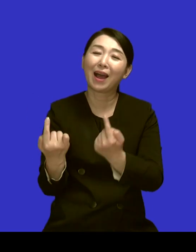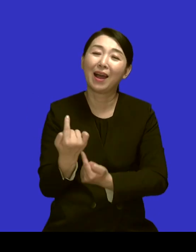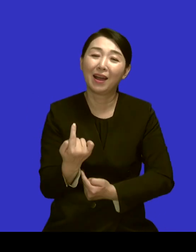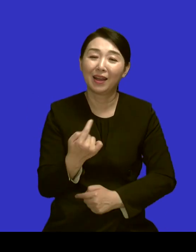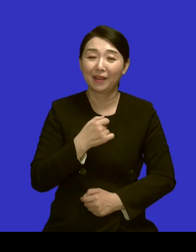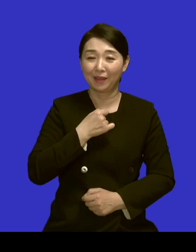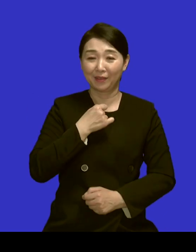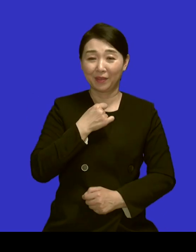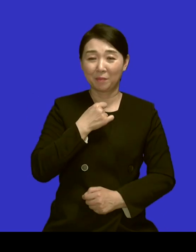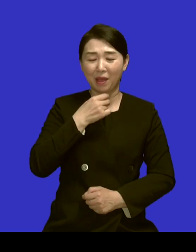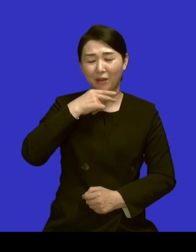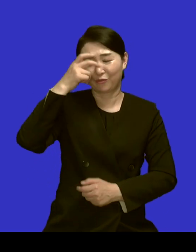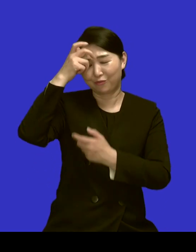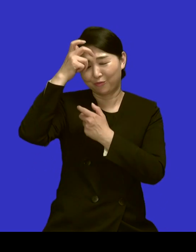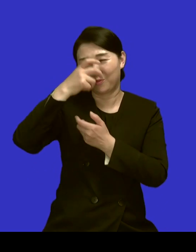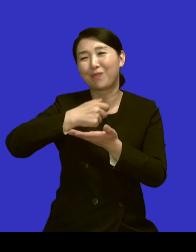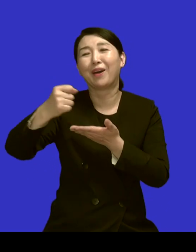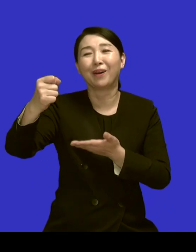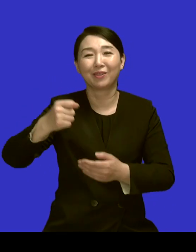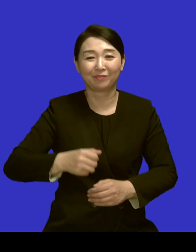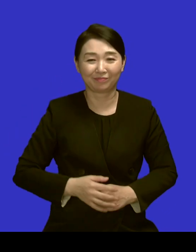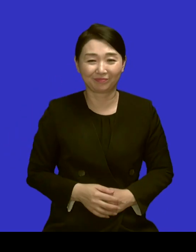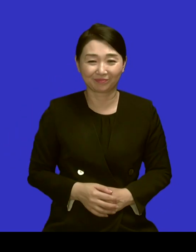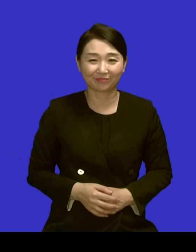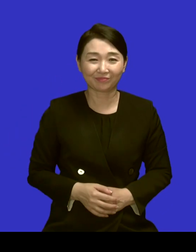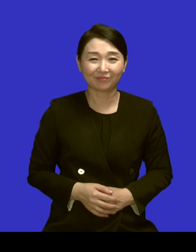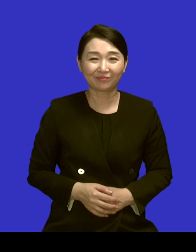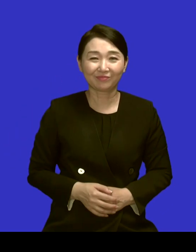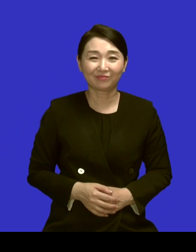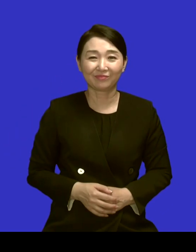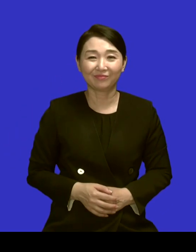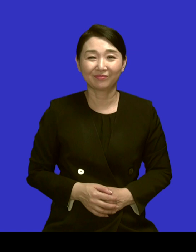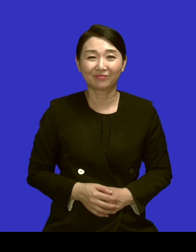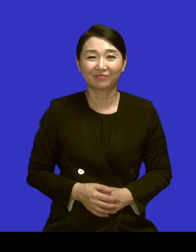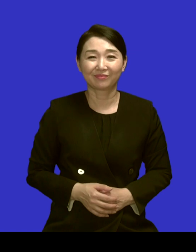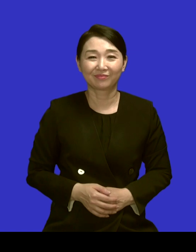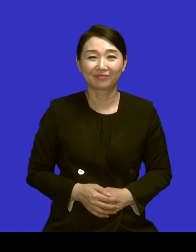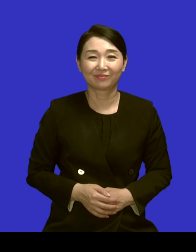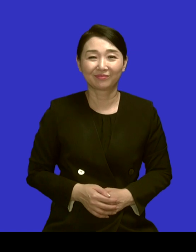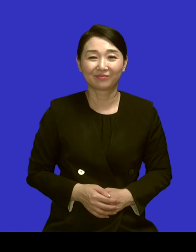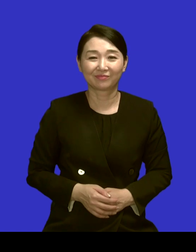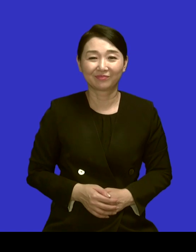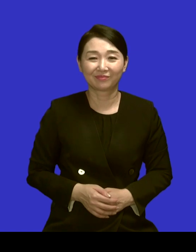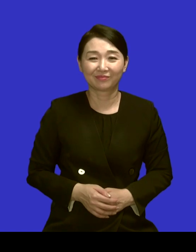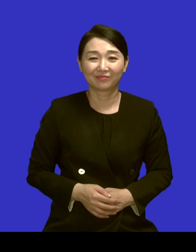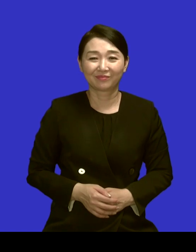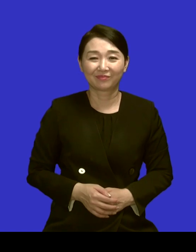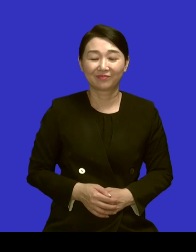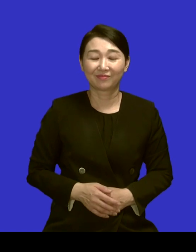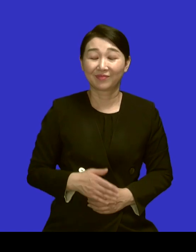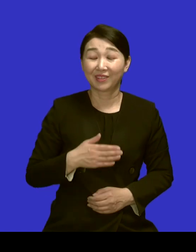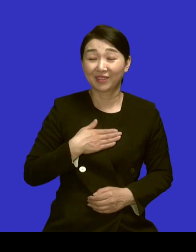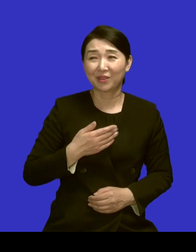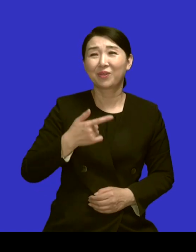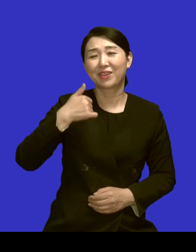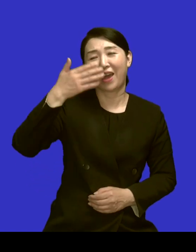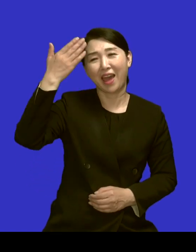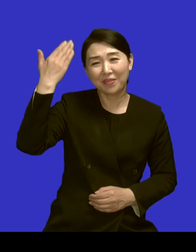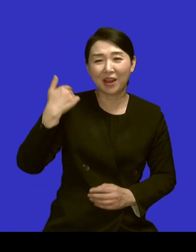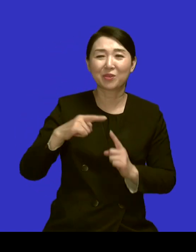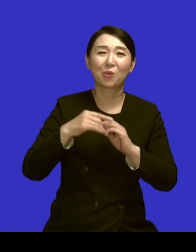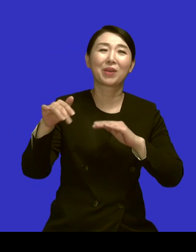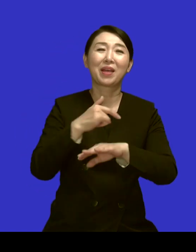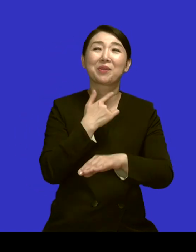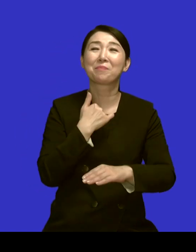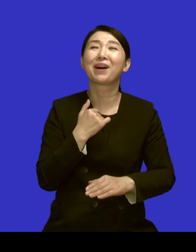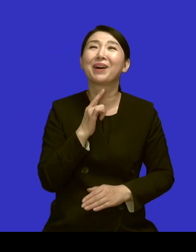제 마이크를 이제 술에 취하신 상태로 뺏어요. 그래서 뺏어갖고 나도 왕년에 교회 좀